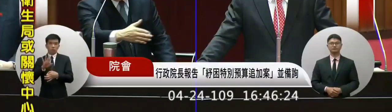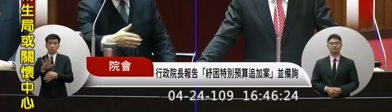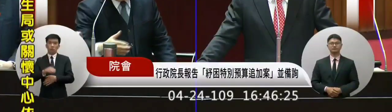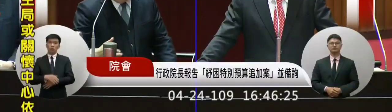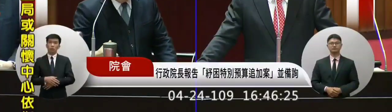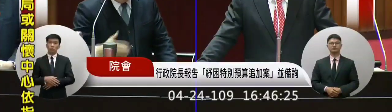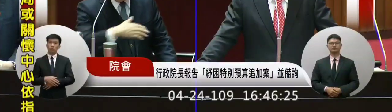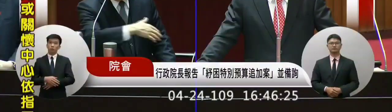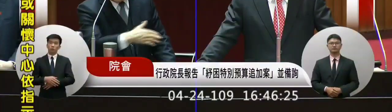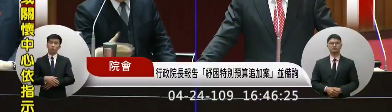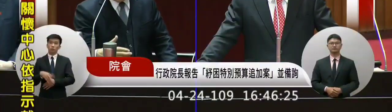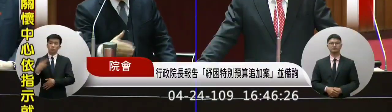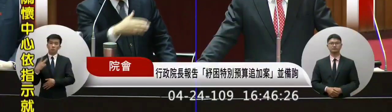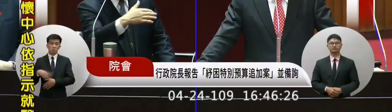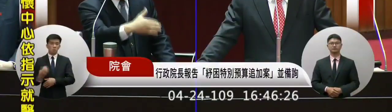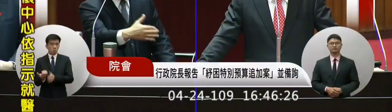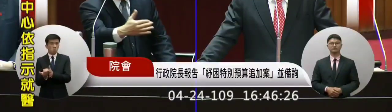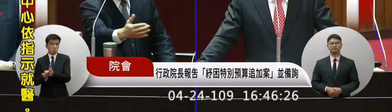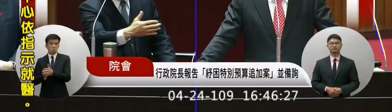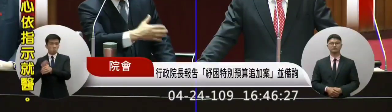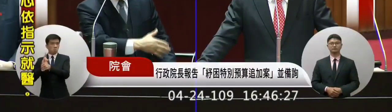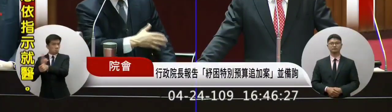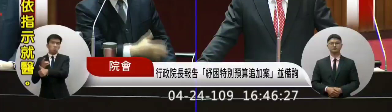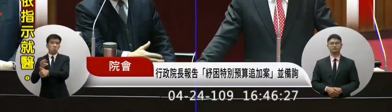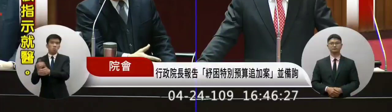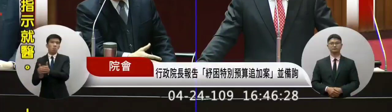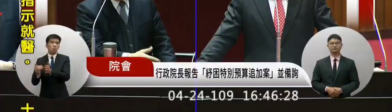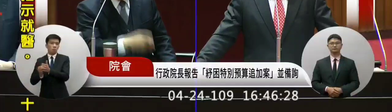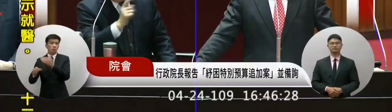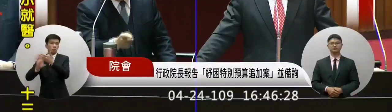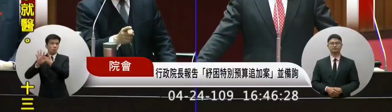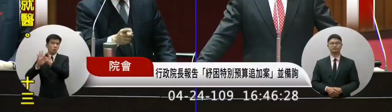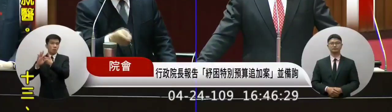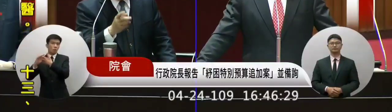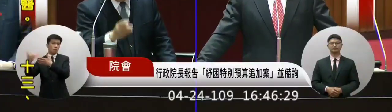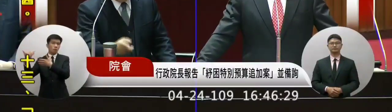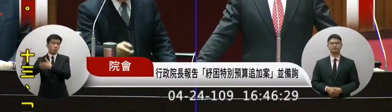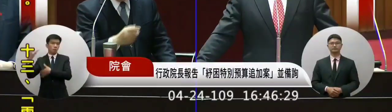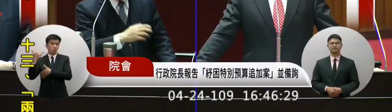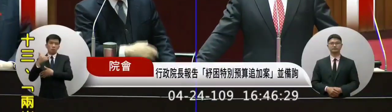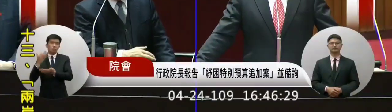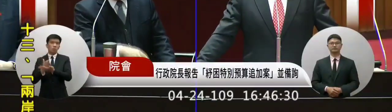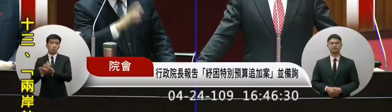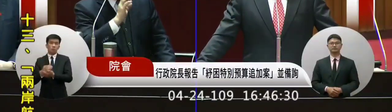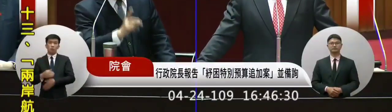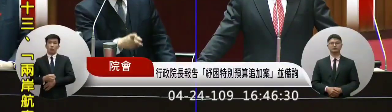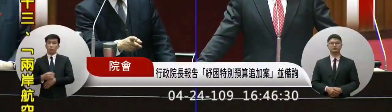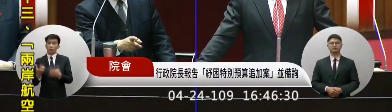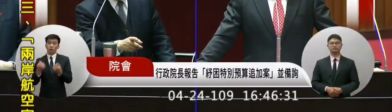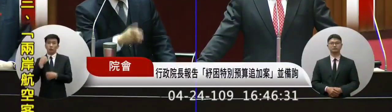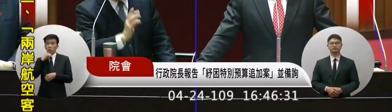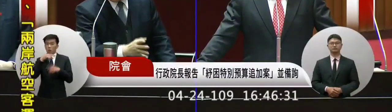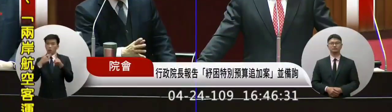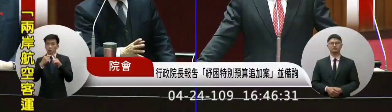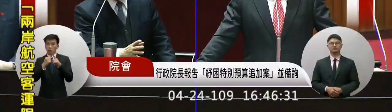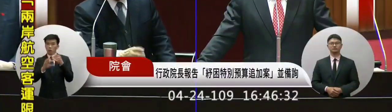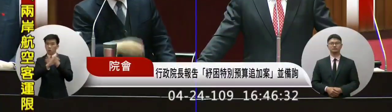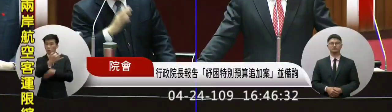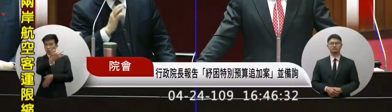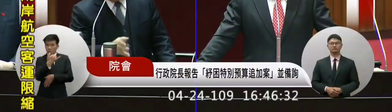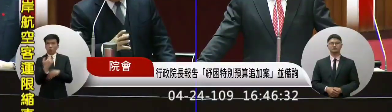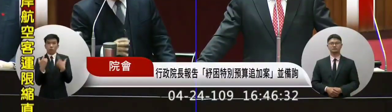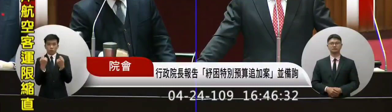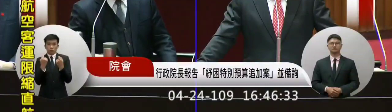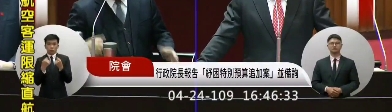也已经早就下令禁止外籍人士入境了，哪怕本国人士回来都要居家检疫